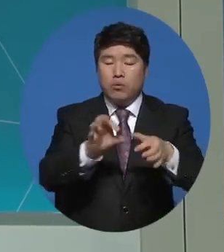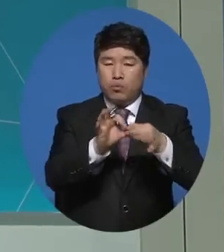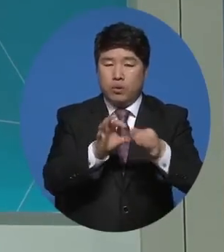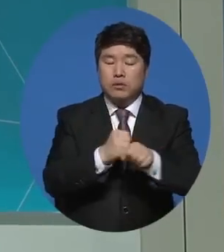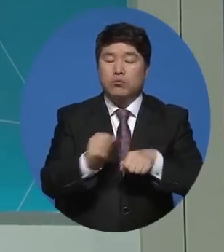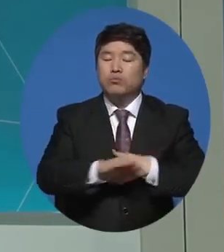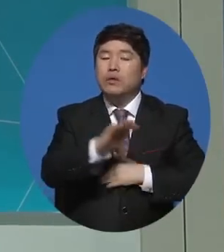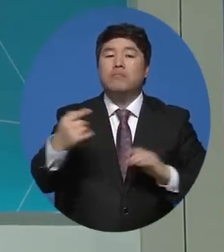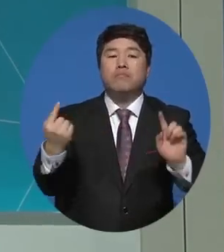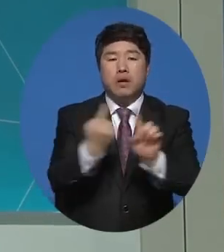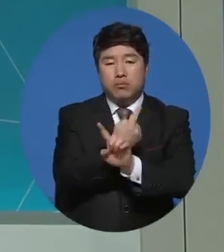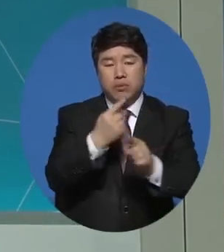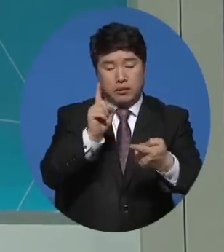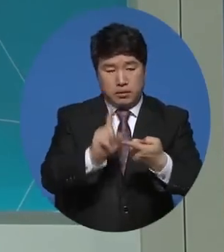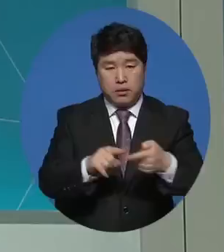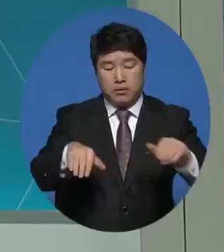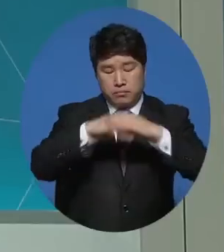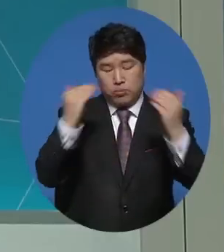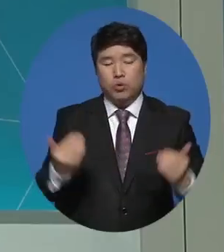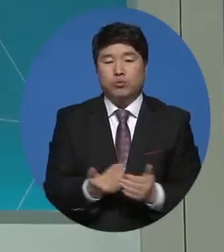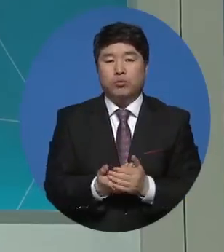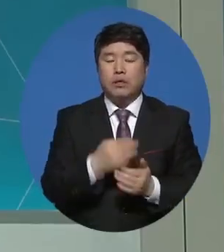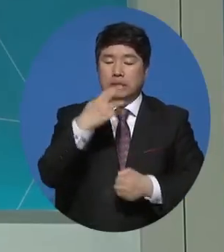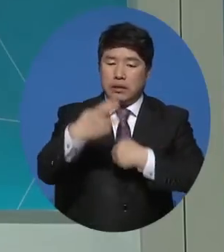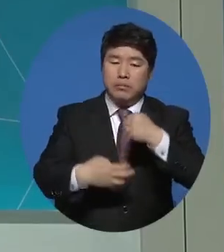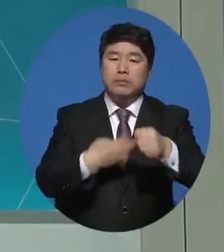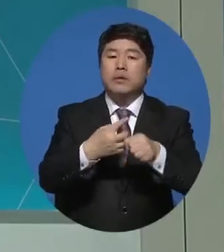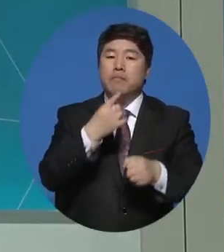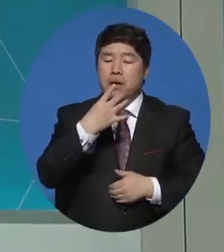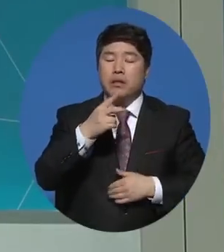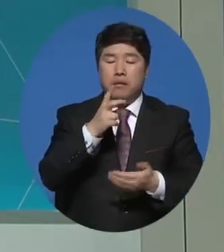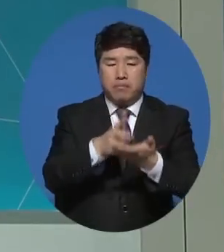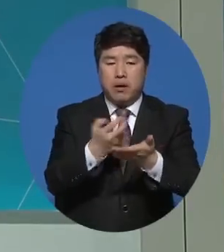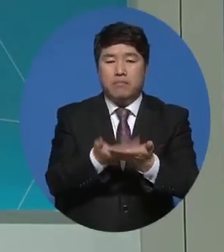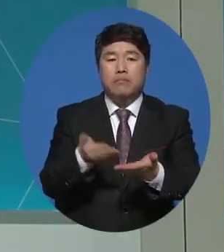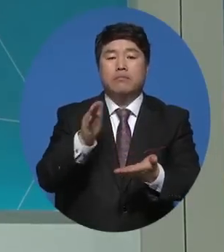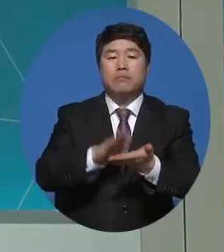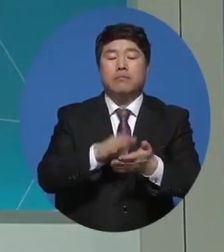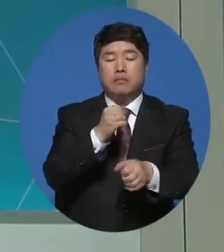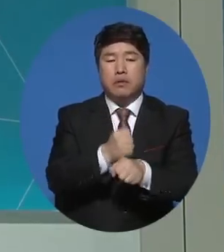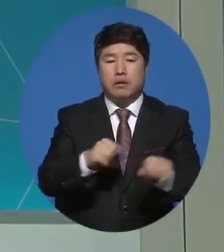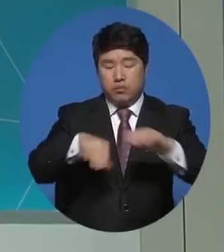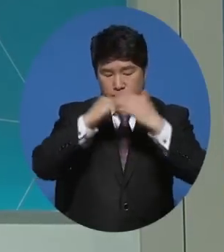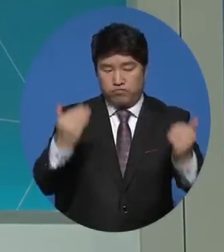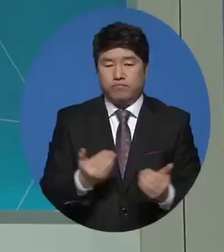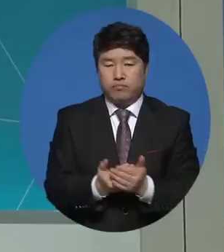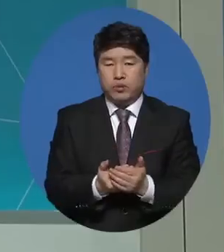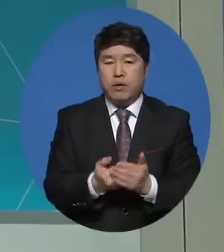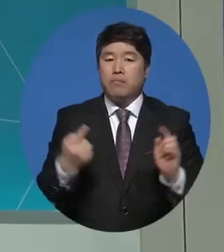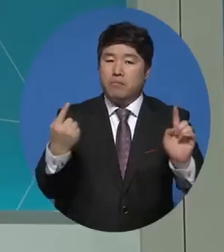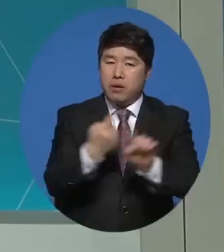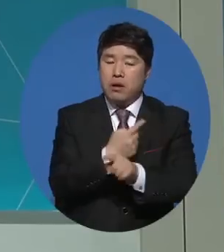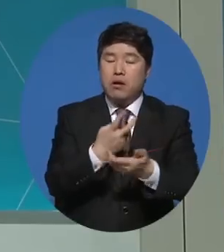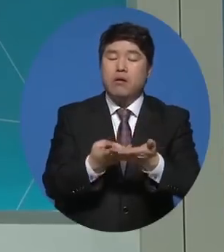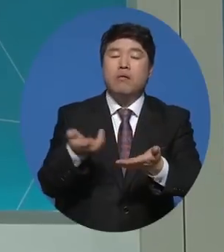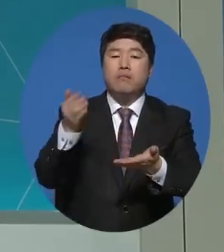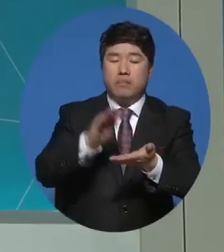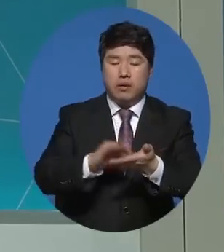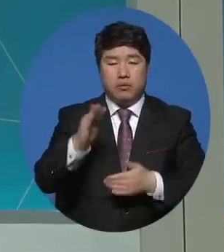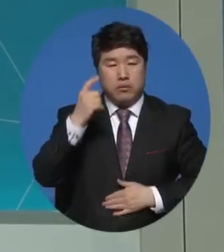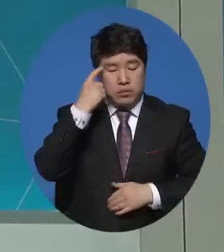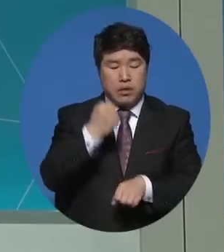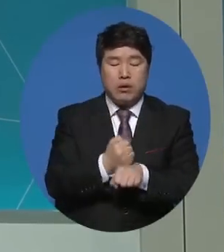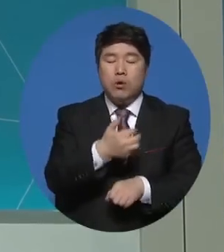고칠점 이런 것들을 전반적으로 30년 만에 개헌을 하면서 전면적인 개헌이 돼야 된다고 생각하고 그런 아주